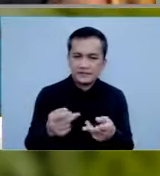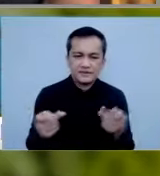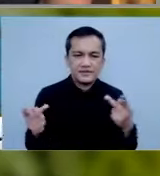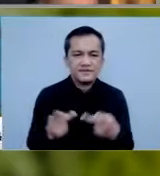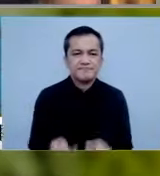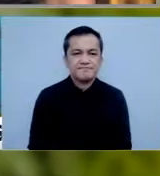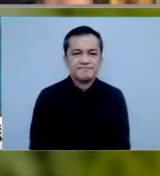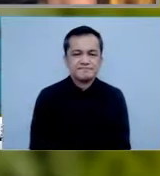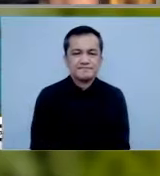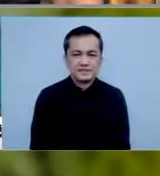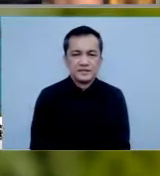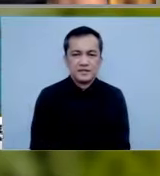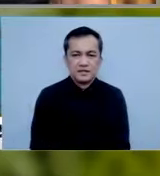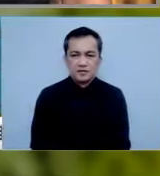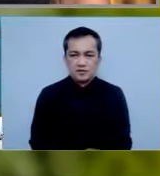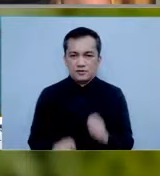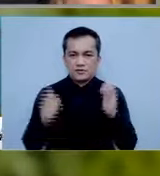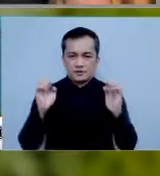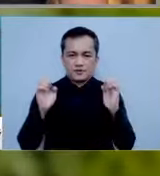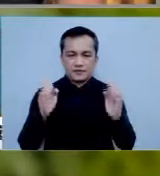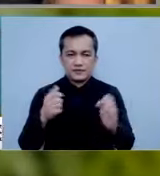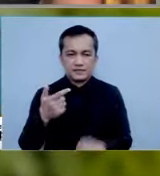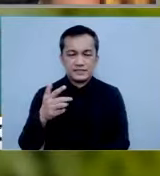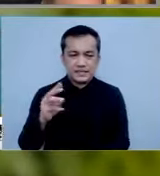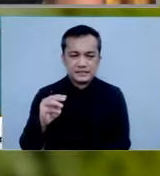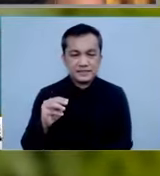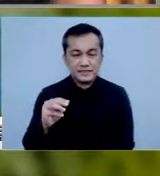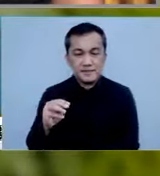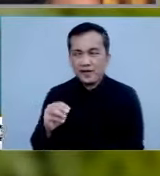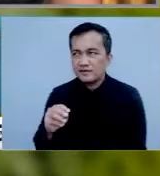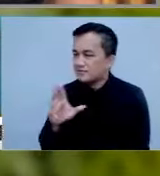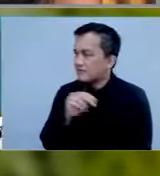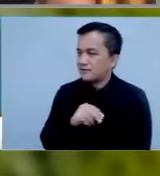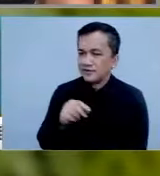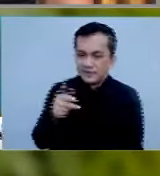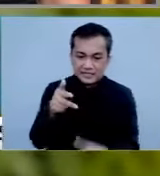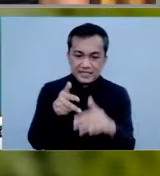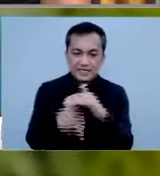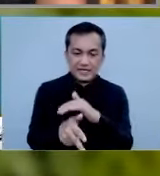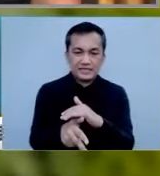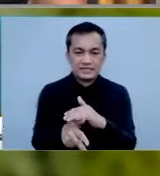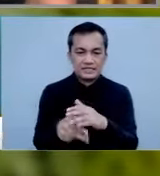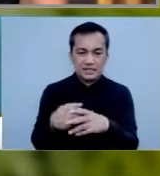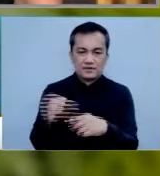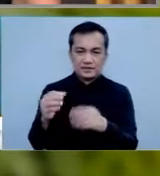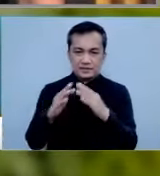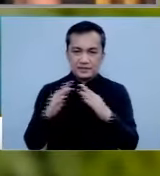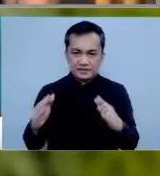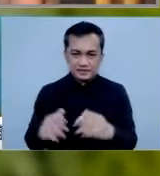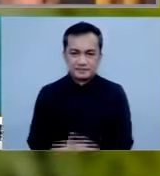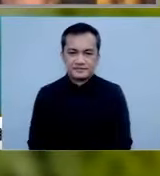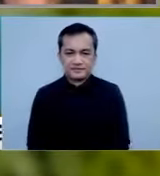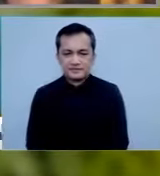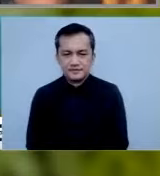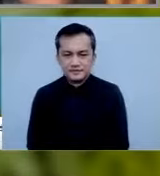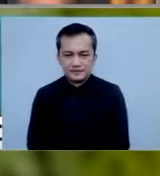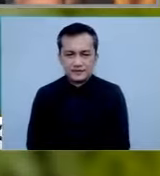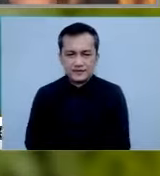So, nag-workout ako sa gym. I mean, not sa gym. Sa garage. Mm. Or sa labas ng bahay. Mm. And, yeah. Kaya, it's very